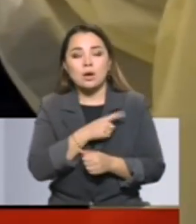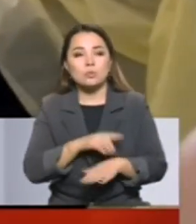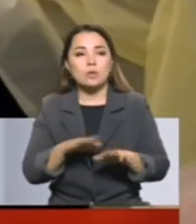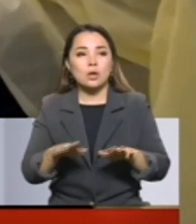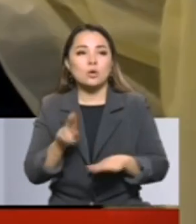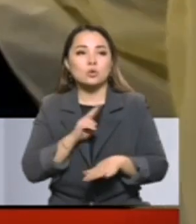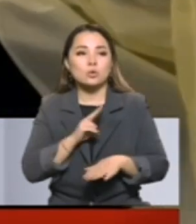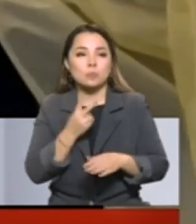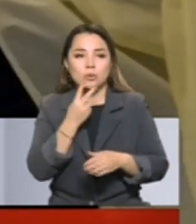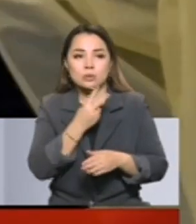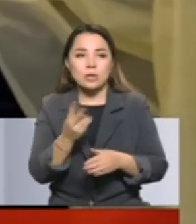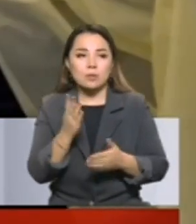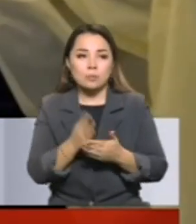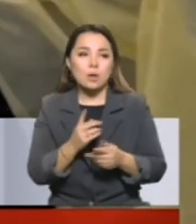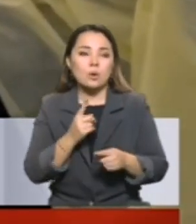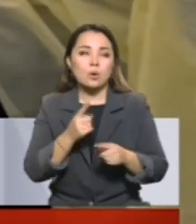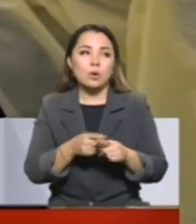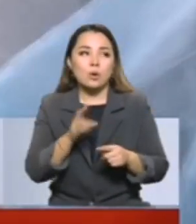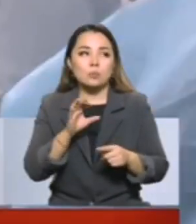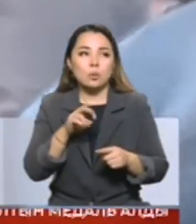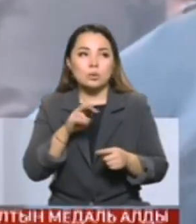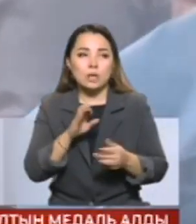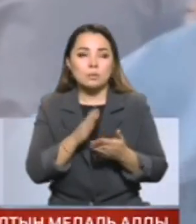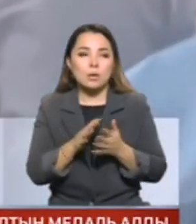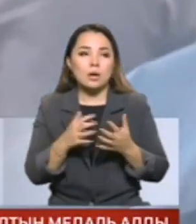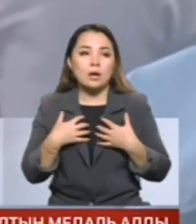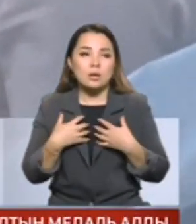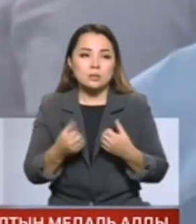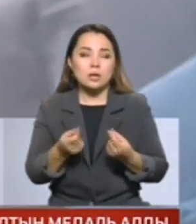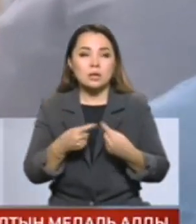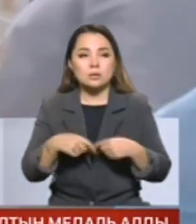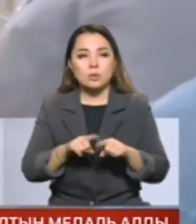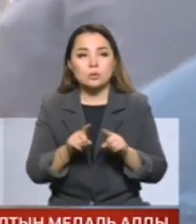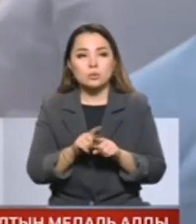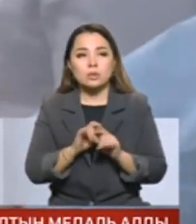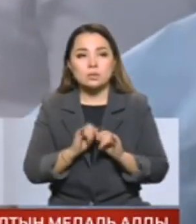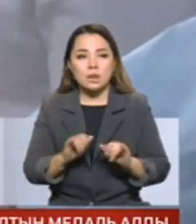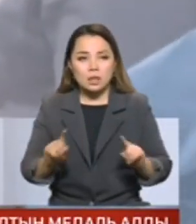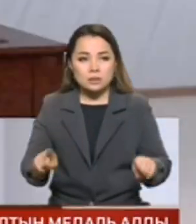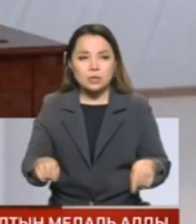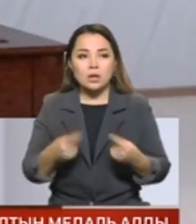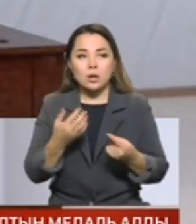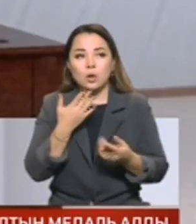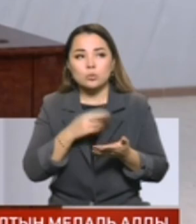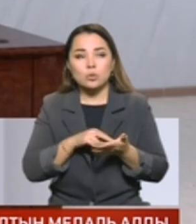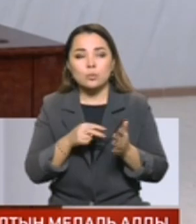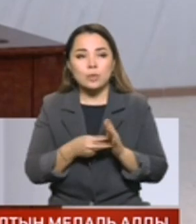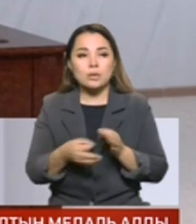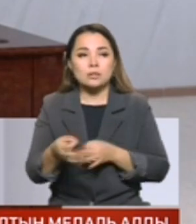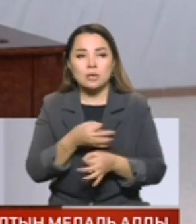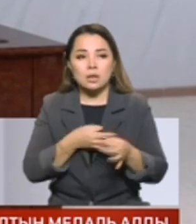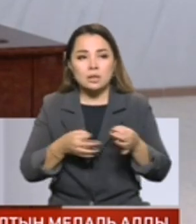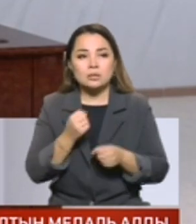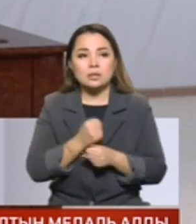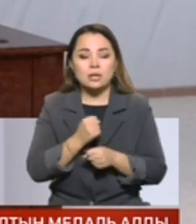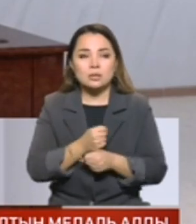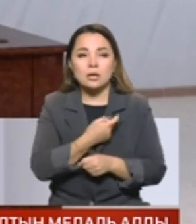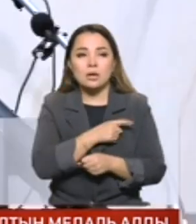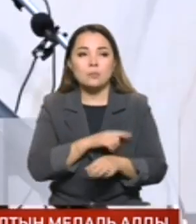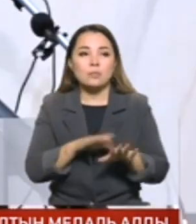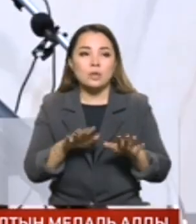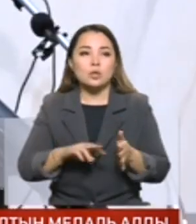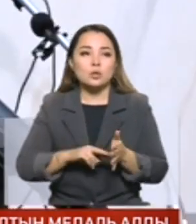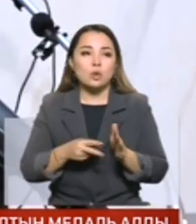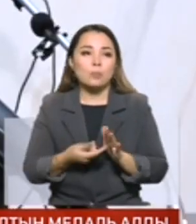аурухананың жұмысын көрді. Ал Қосбұлақ ауылында ауылдық денсаулық сақтауды жаңғырту ұлттық жобасы шеңберінде салынатын